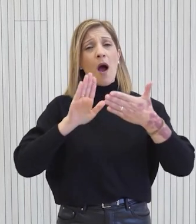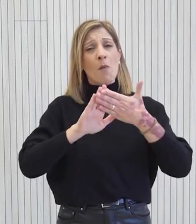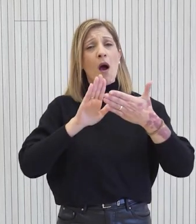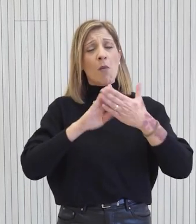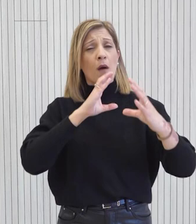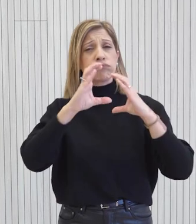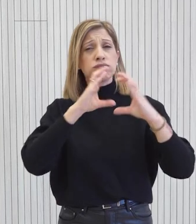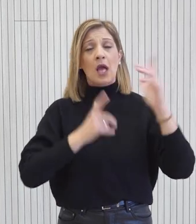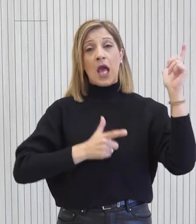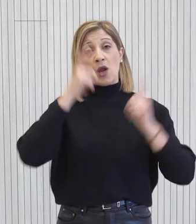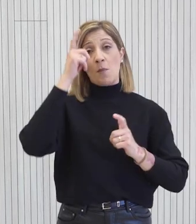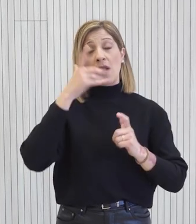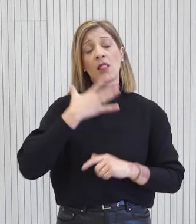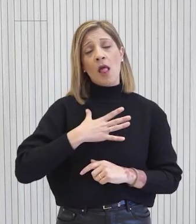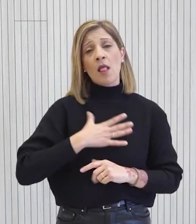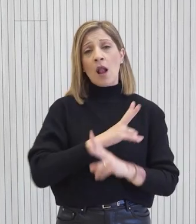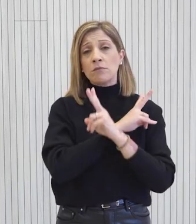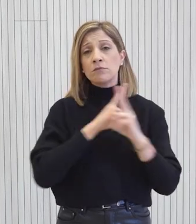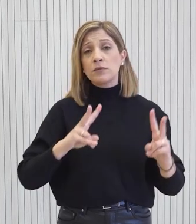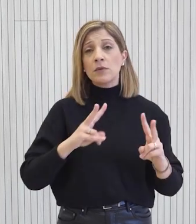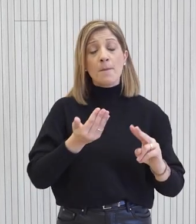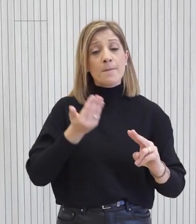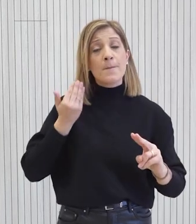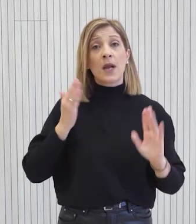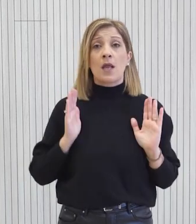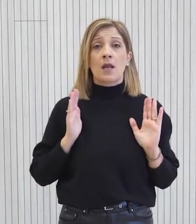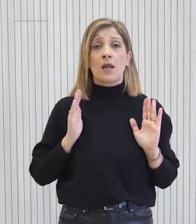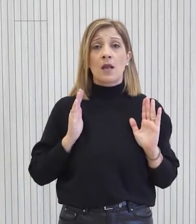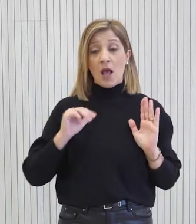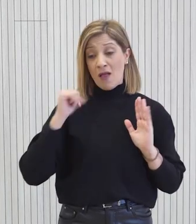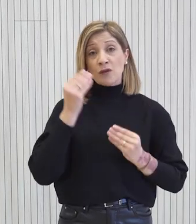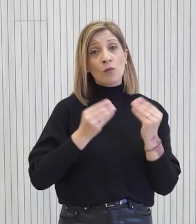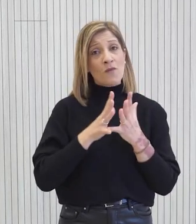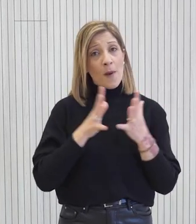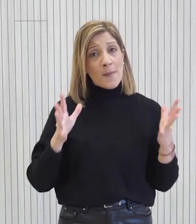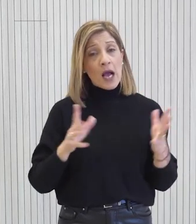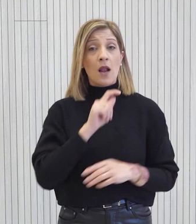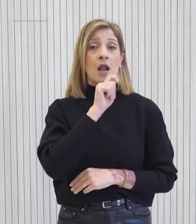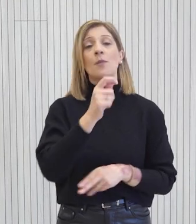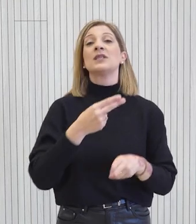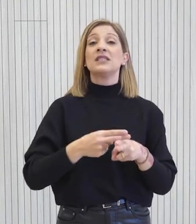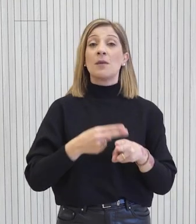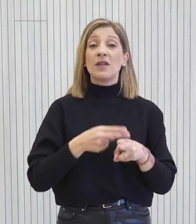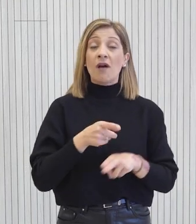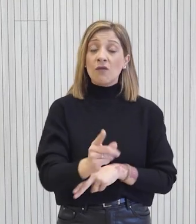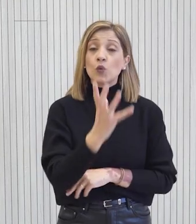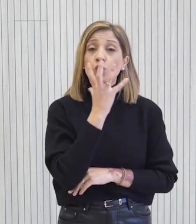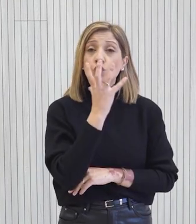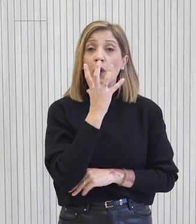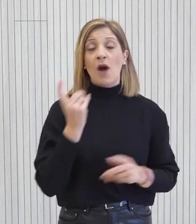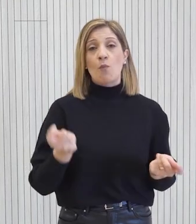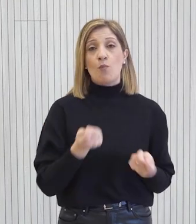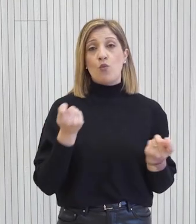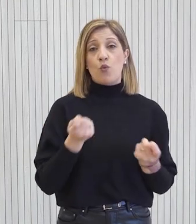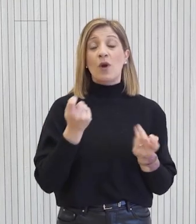ειρηνευτική δύναμη για επαναφορά της κατάστασης εκεί που βρισκόταν πριν από τα χθεσινά γεγονότα. Τονίζουμε την σοβαρότητα της παραβίασης,